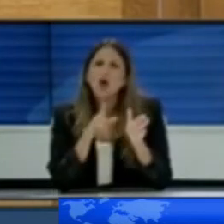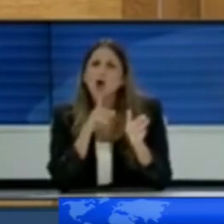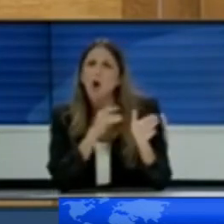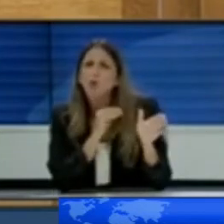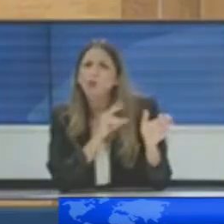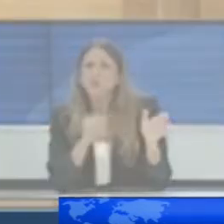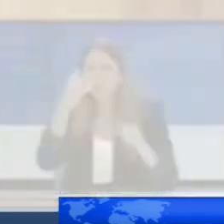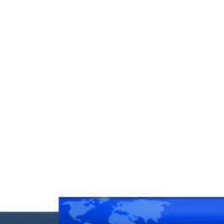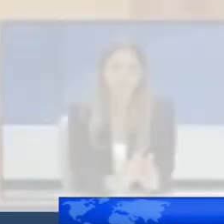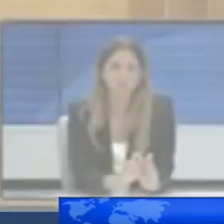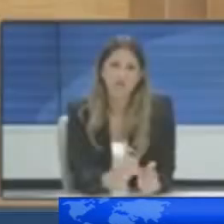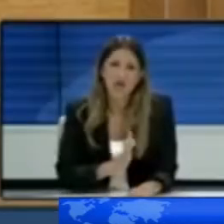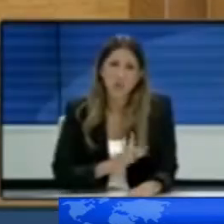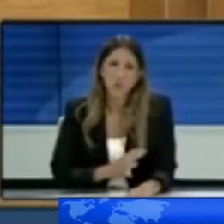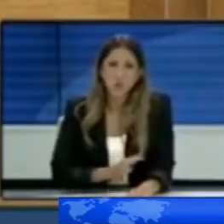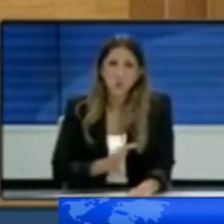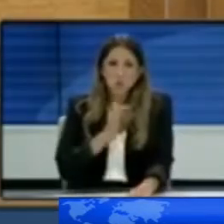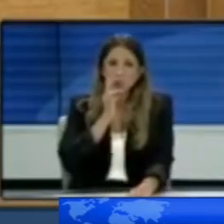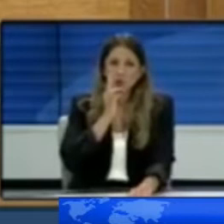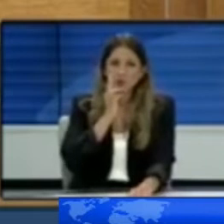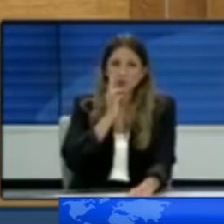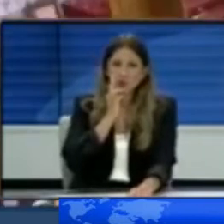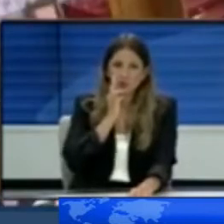αξιωματικής αντιπολίτευσης. Έρχεστε λοιπόν εδώ πέρα